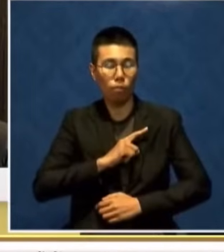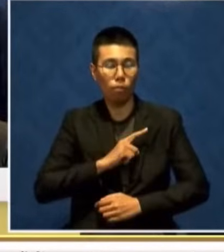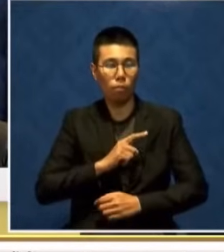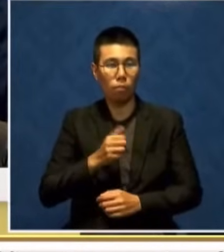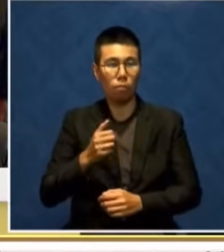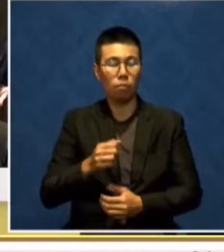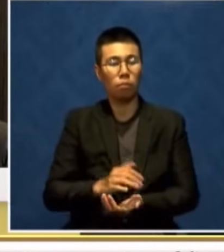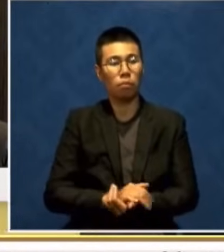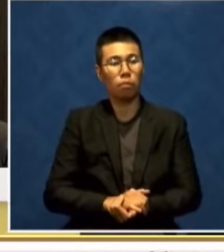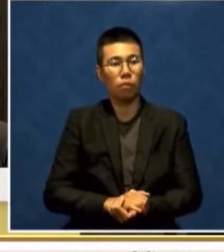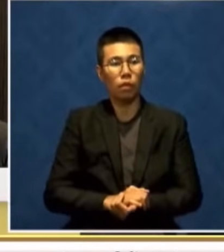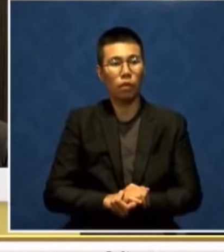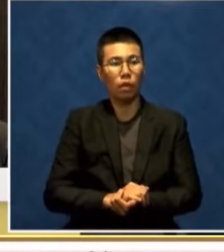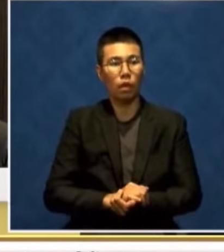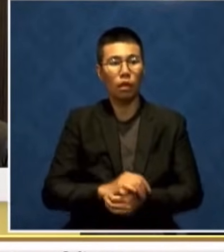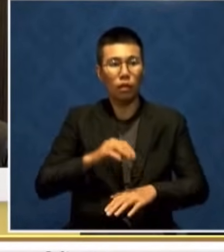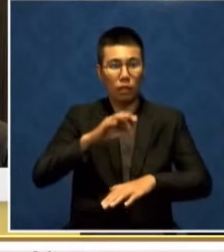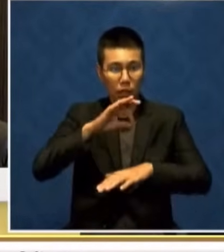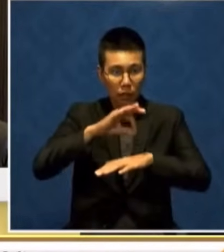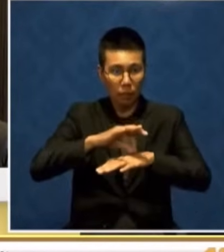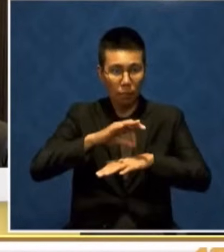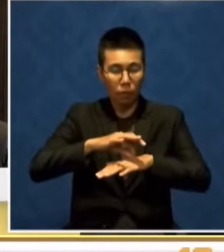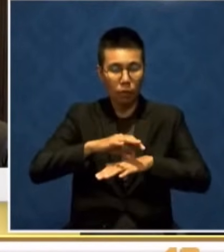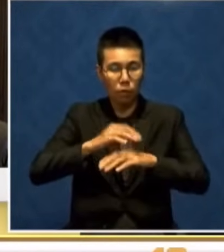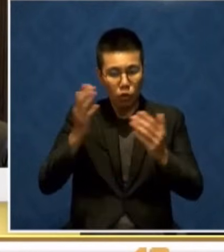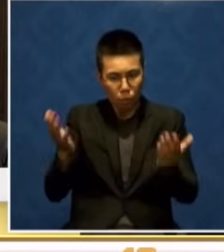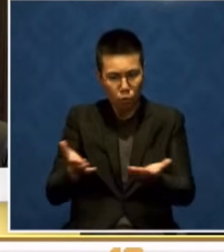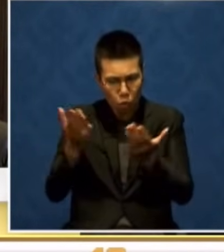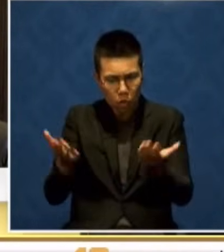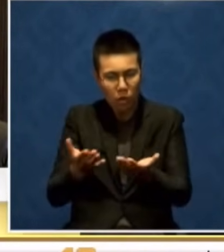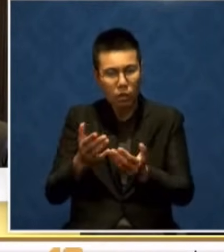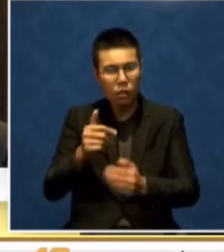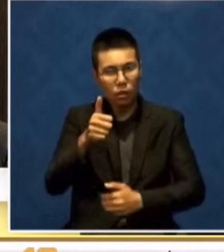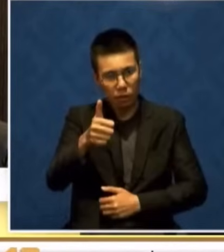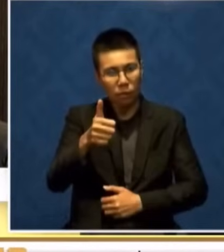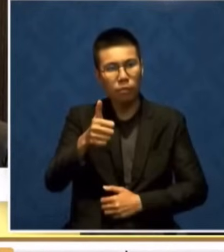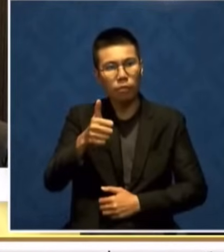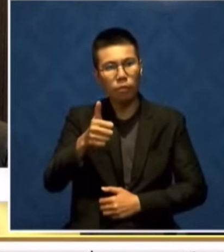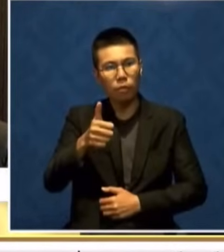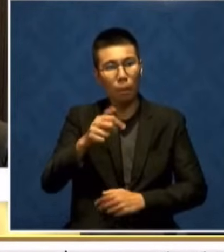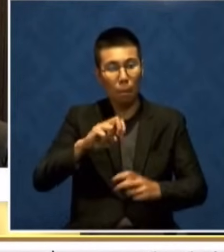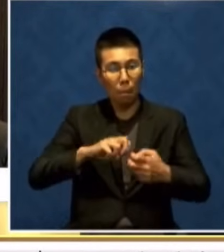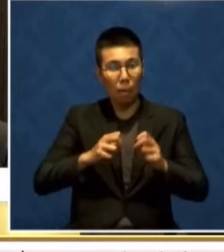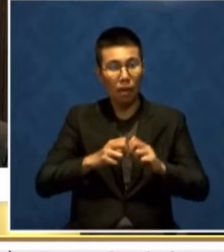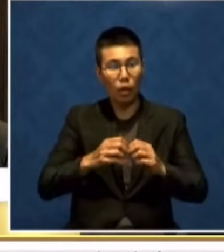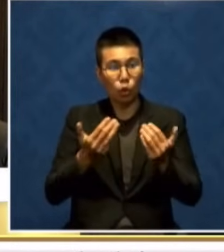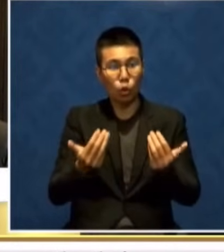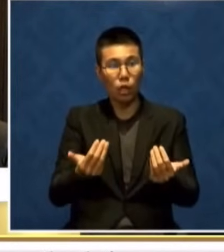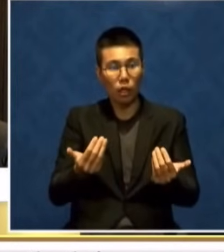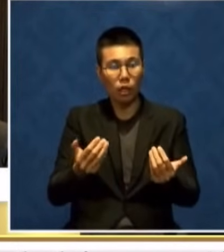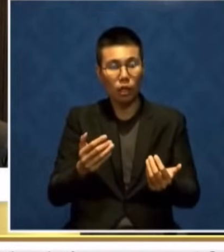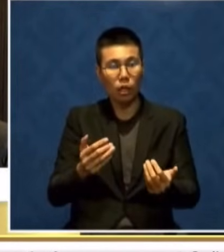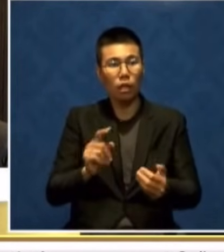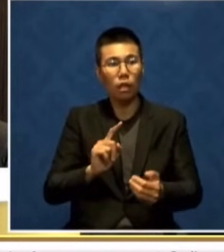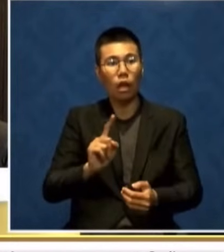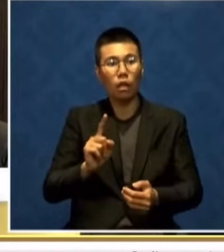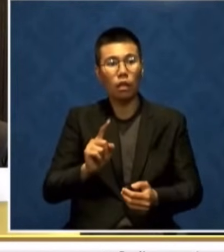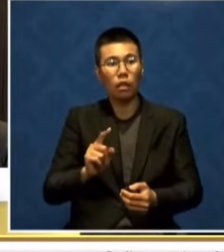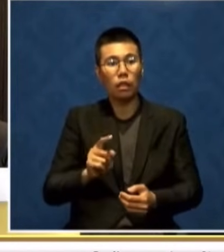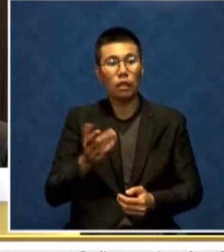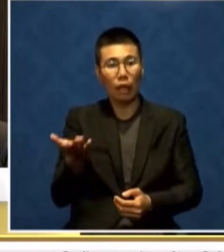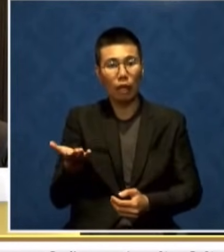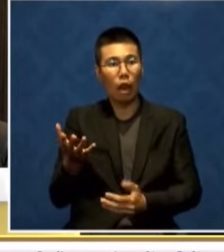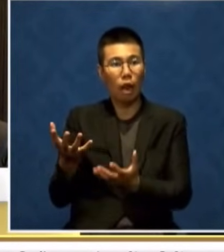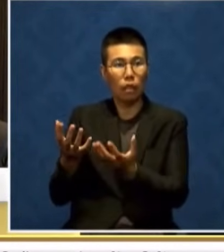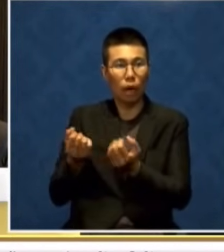ที่สูงขึ้นได้ในอนาคตปัญหาที่เรากำลังเจอในตอนนี้ท่านรับบุคคล